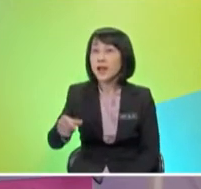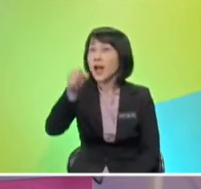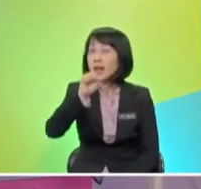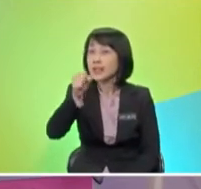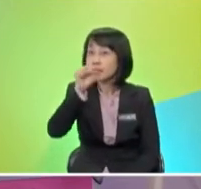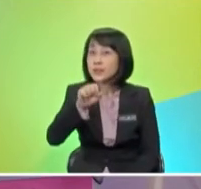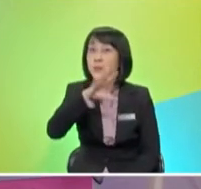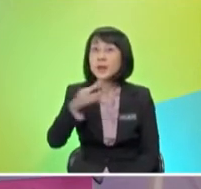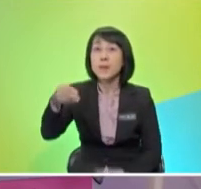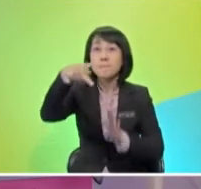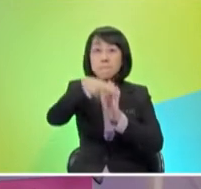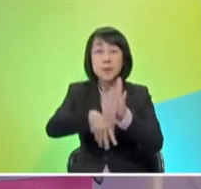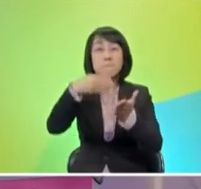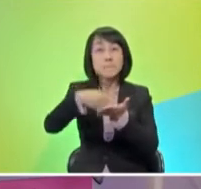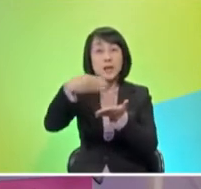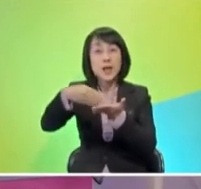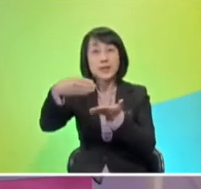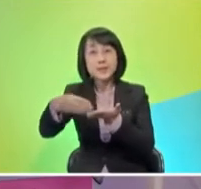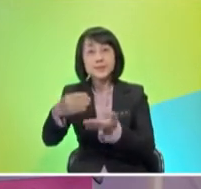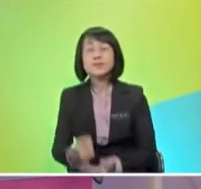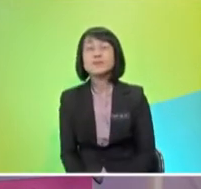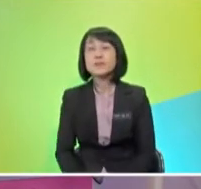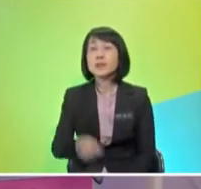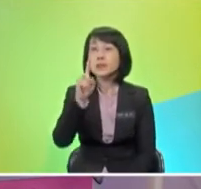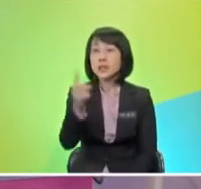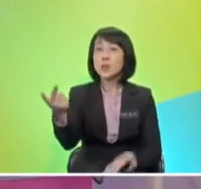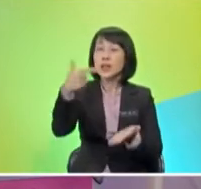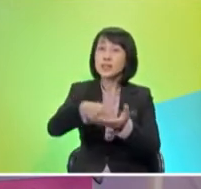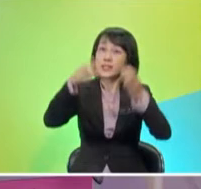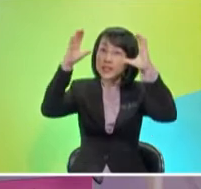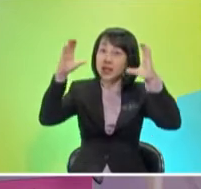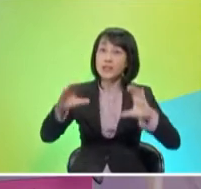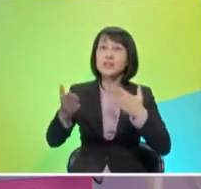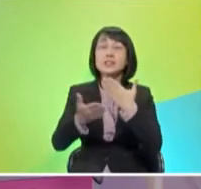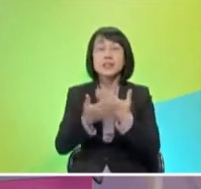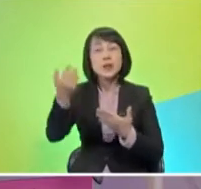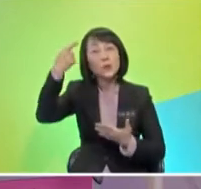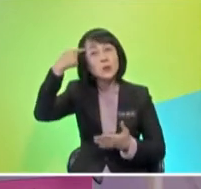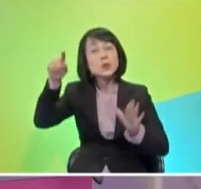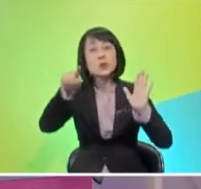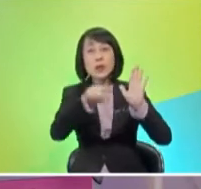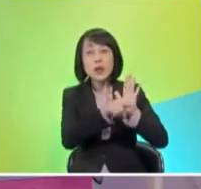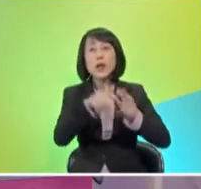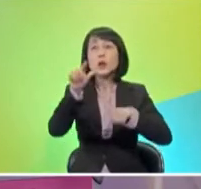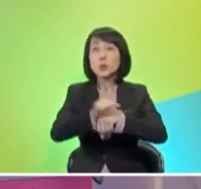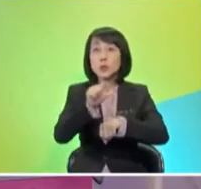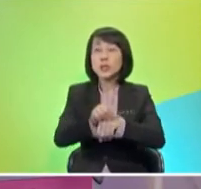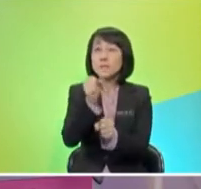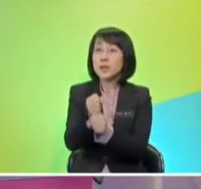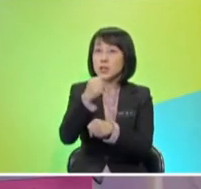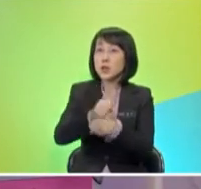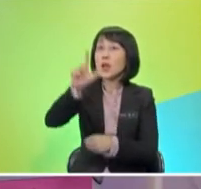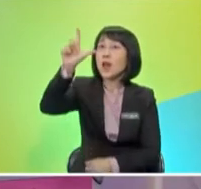pembilang Sebenarnya dia tidak ada satu lagi kaidah mudah untuk menolak yaitu menggunakan bentuk lazim